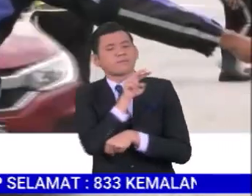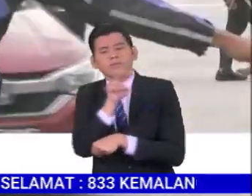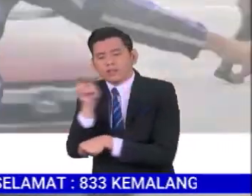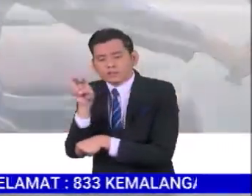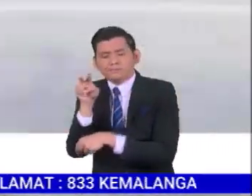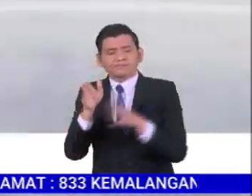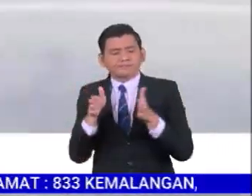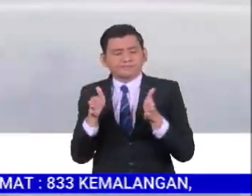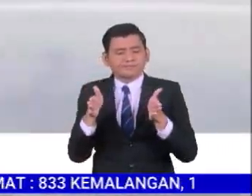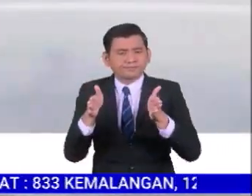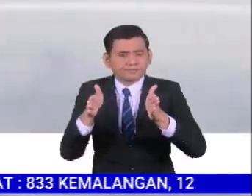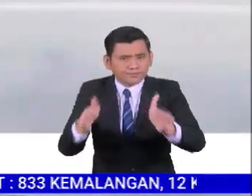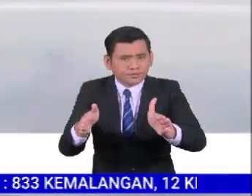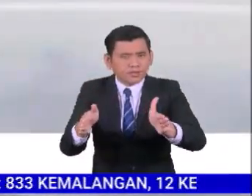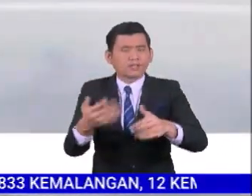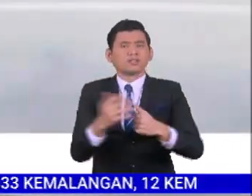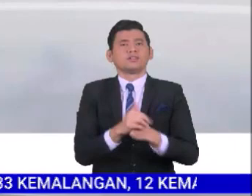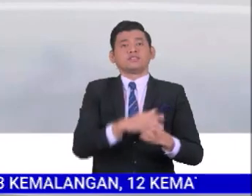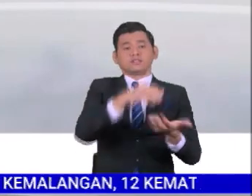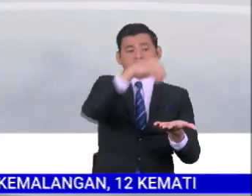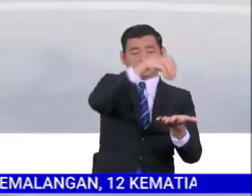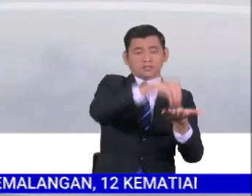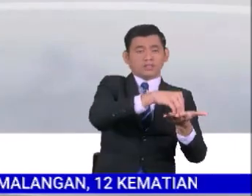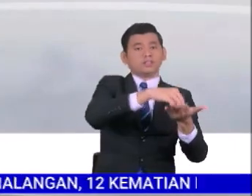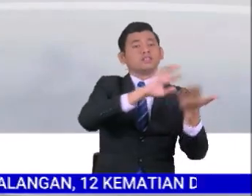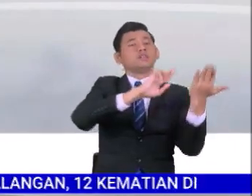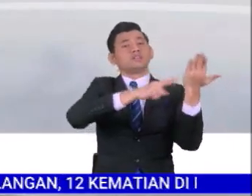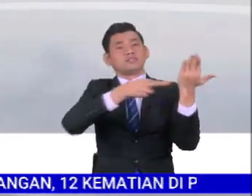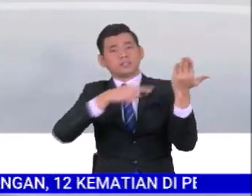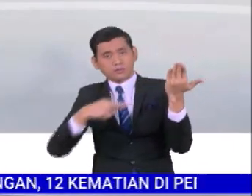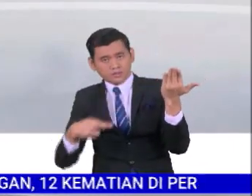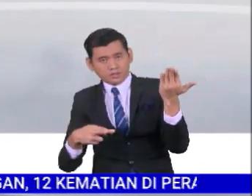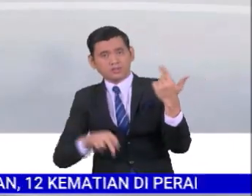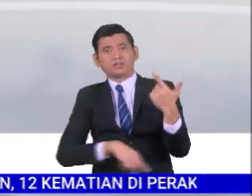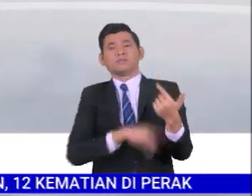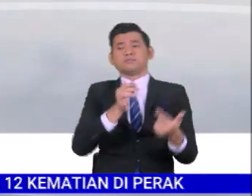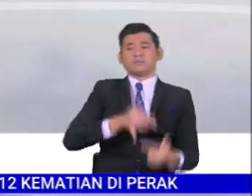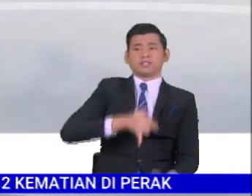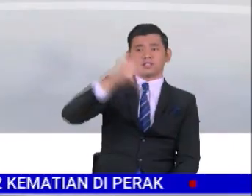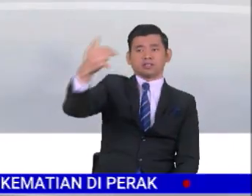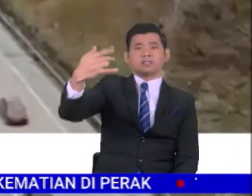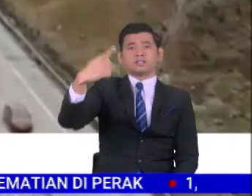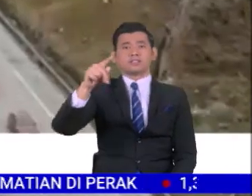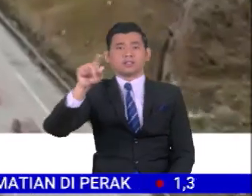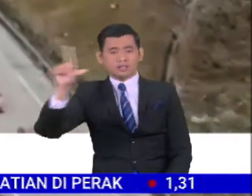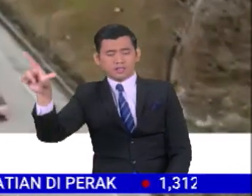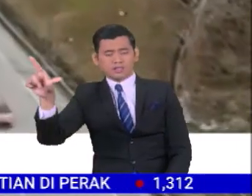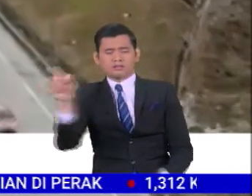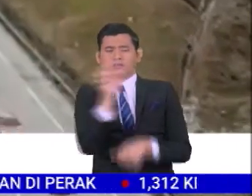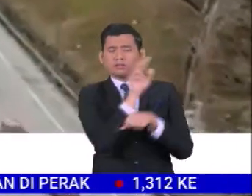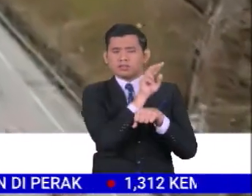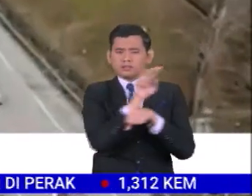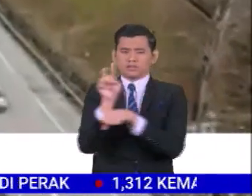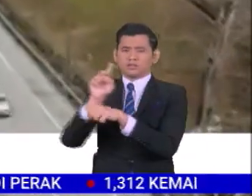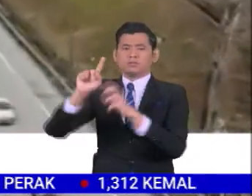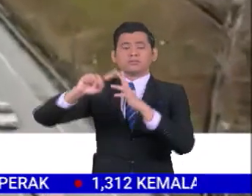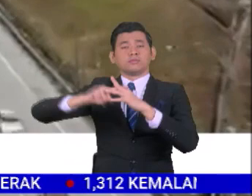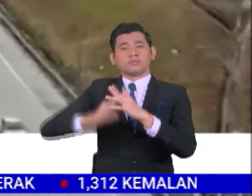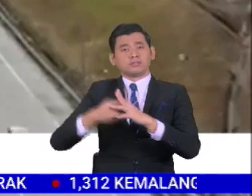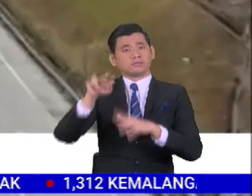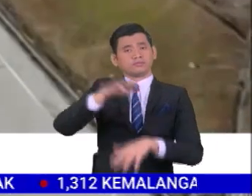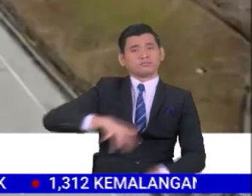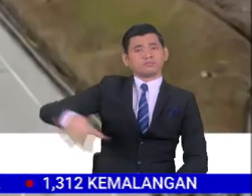pergerakan trafik sekitar hentian sebelah rawang kilometer 436 menghala ke Kuala Lumpur. Tinjauan yang bermula